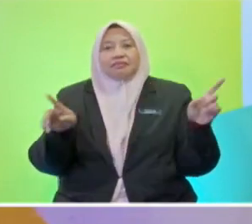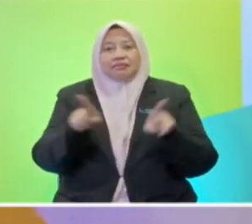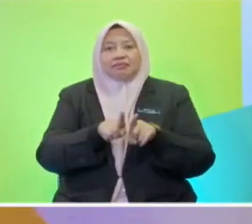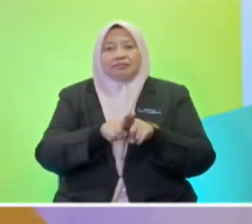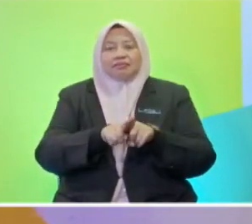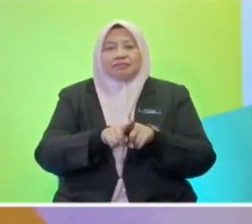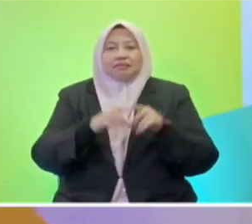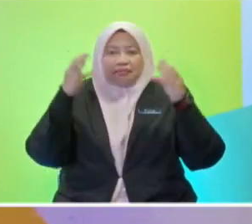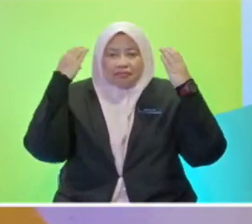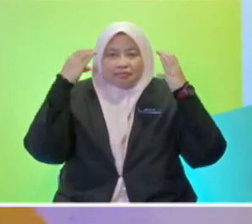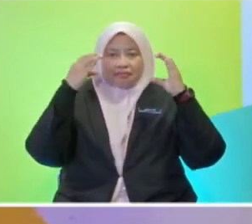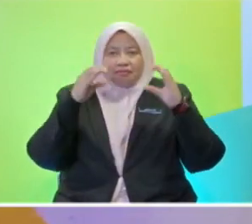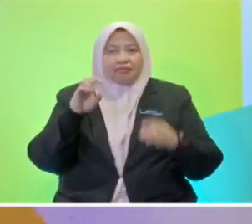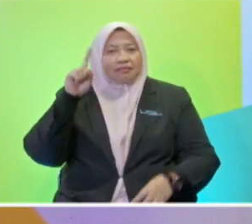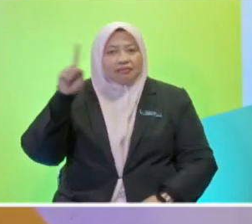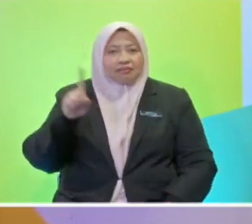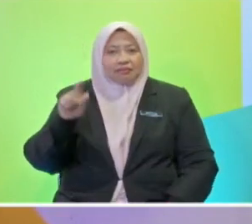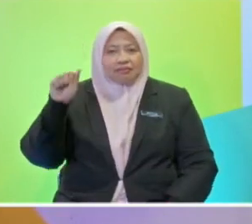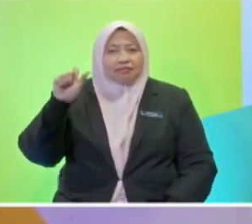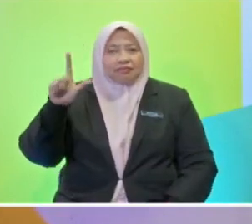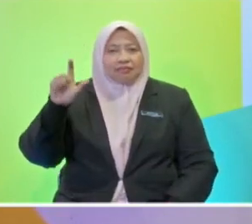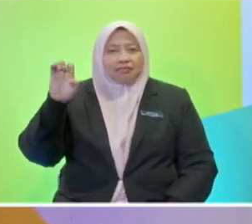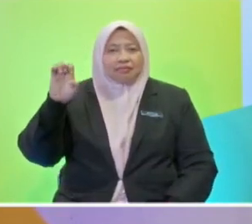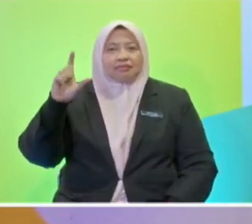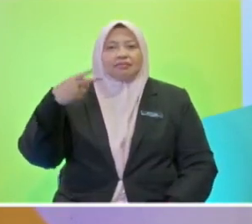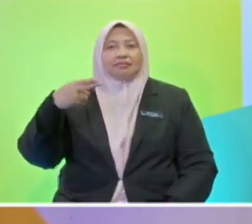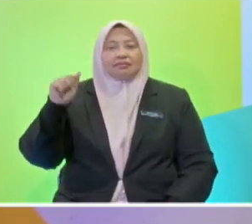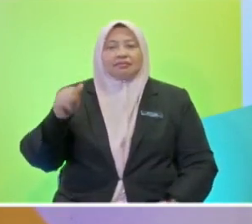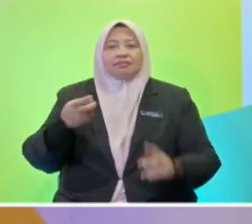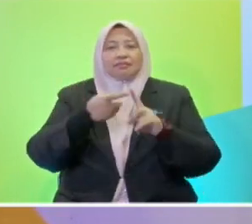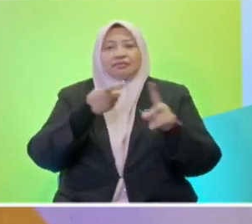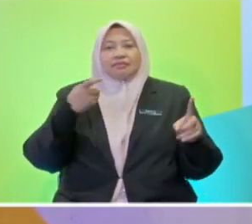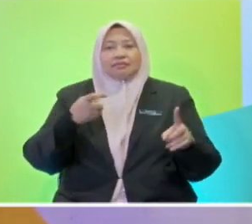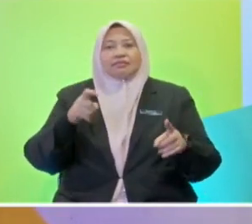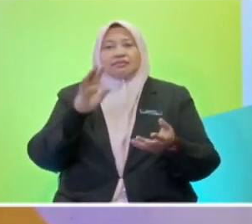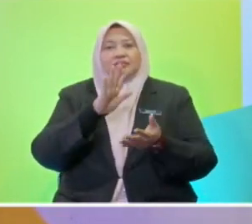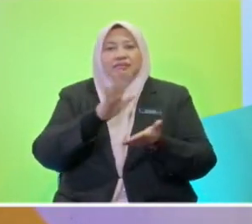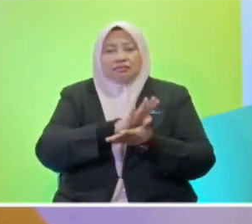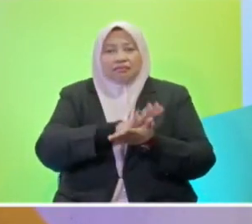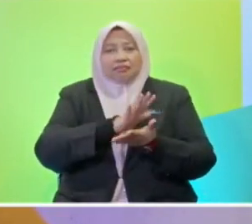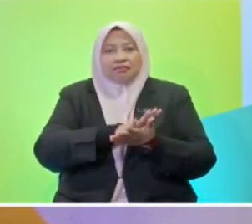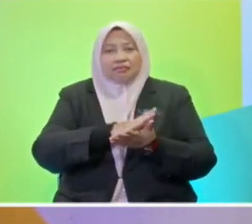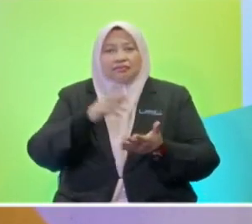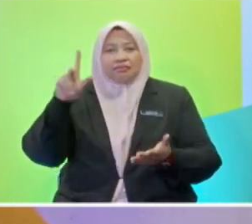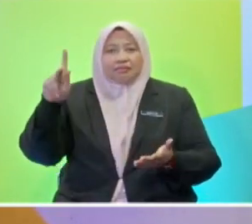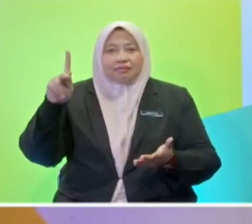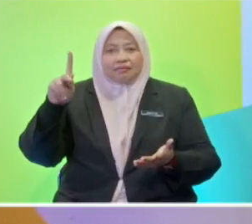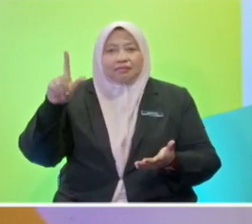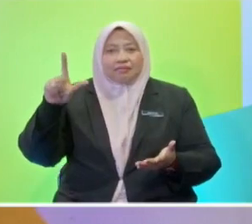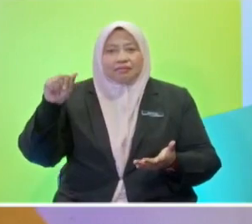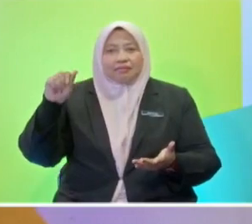cekgu kita yaitu Cikgu Saleha Abdullah dari SG Sungai Kapar Indah gelang